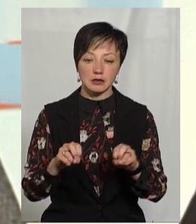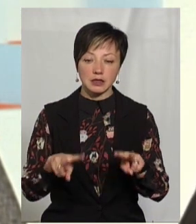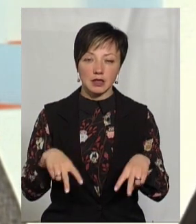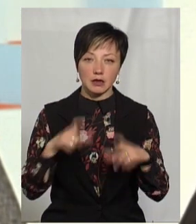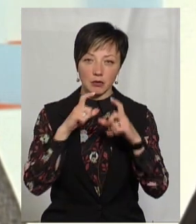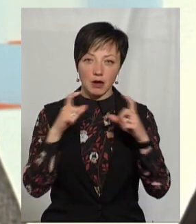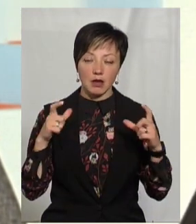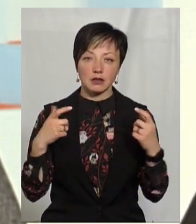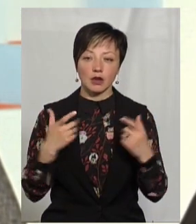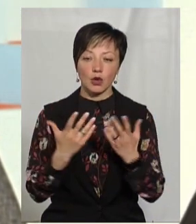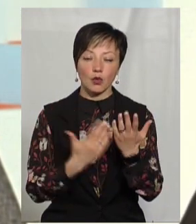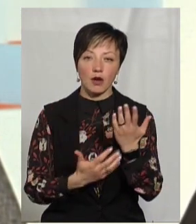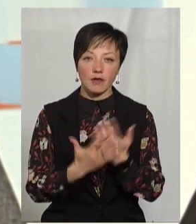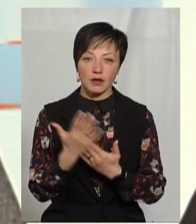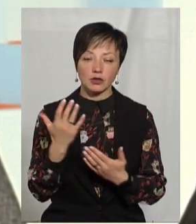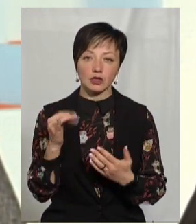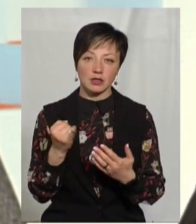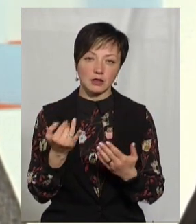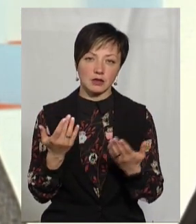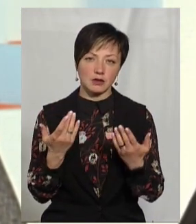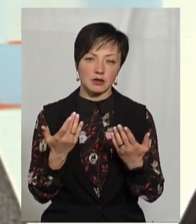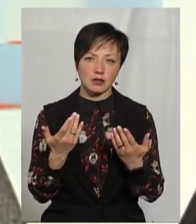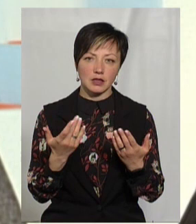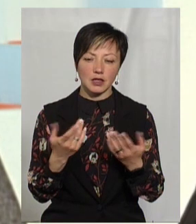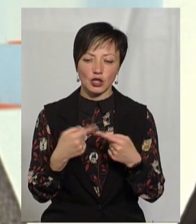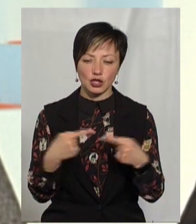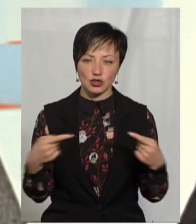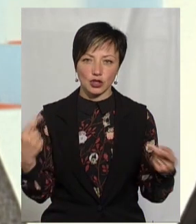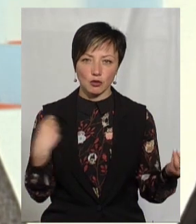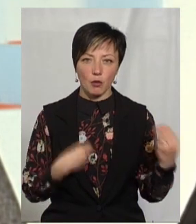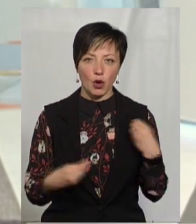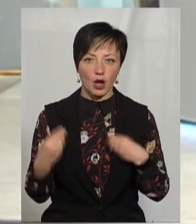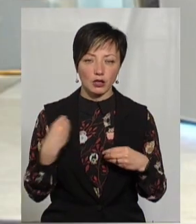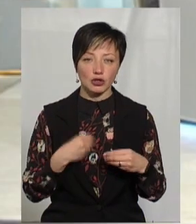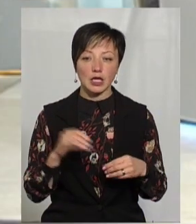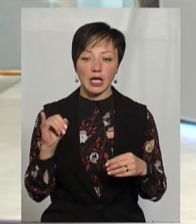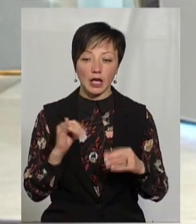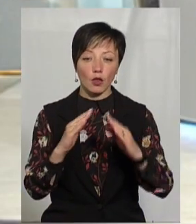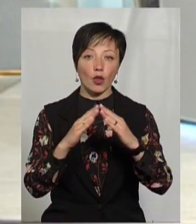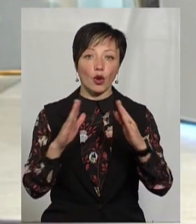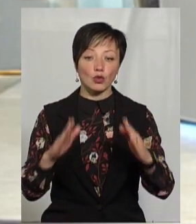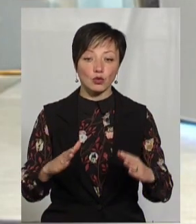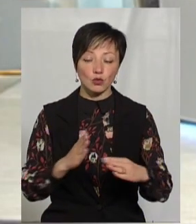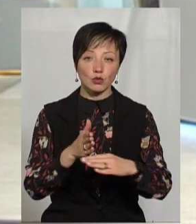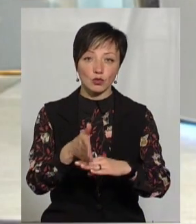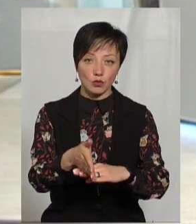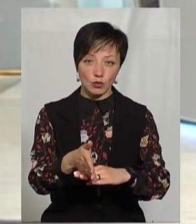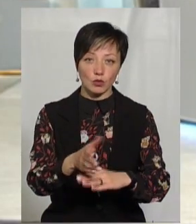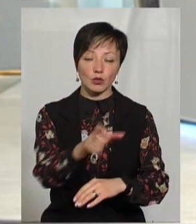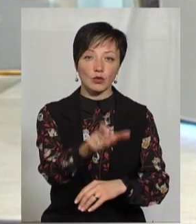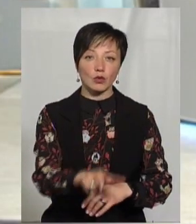спеціальних масках та рукавички та інші спорядження. І на дому заходили до